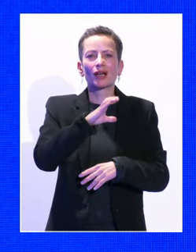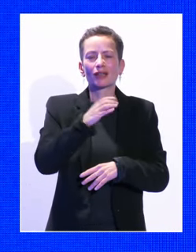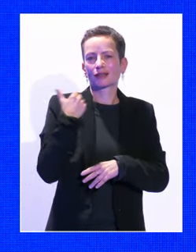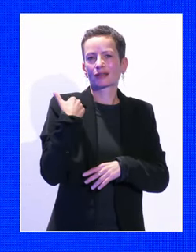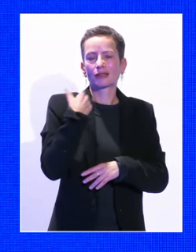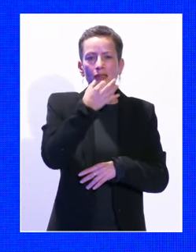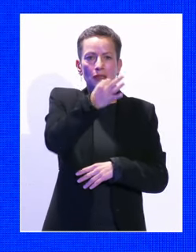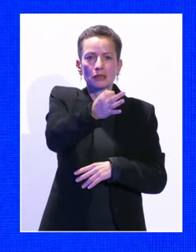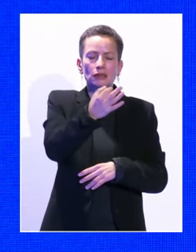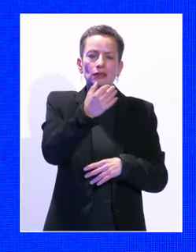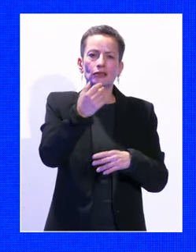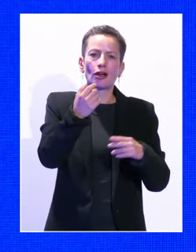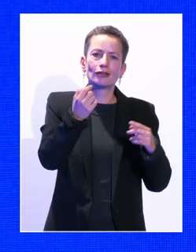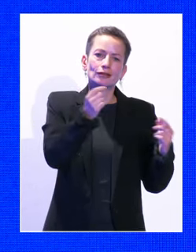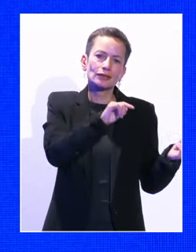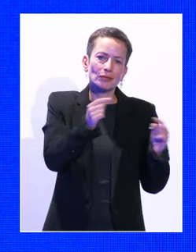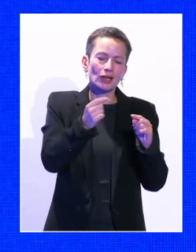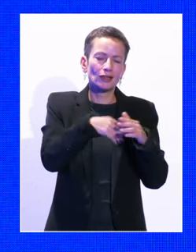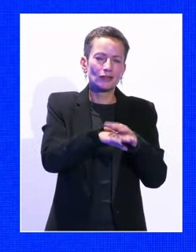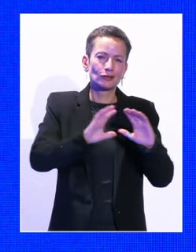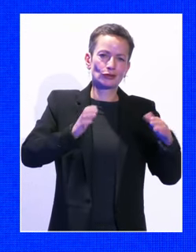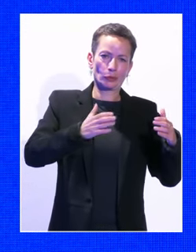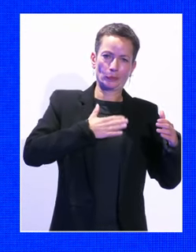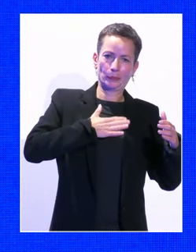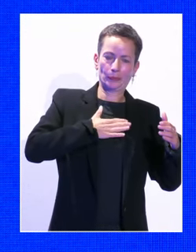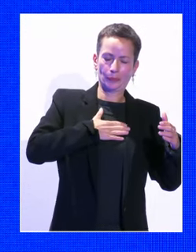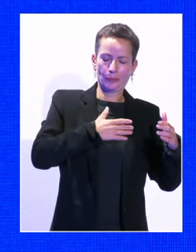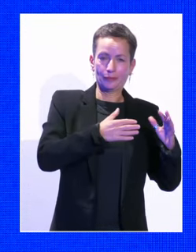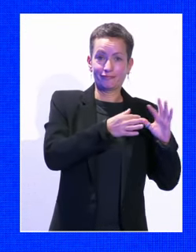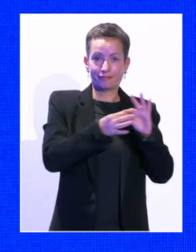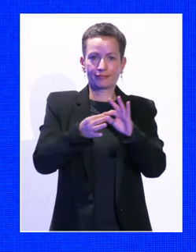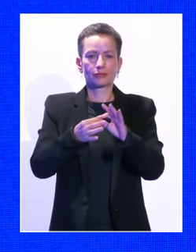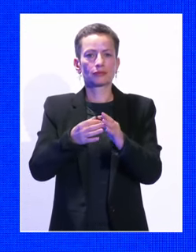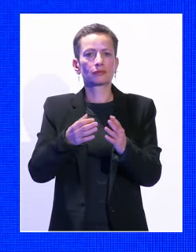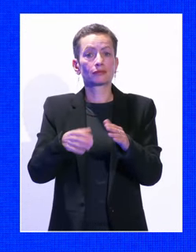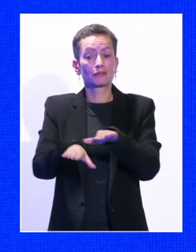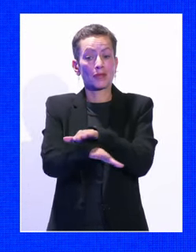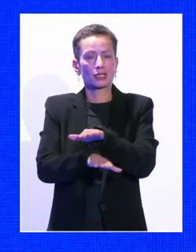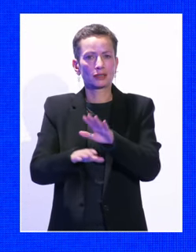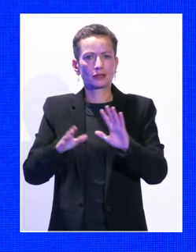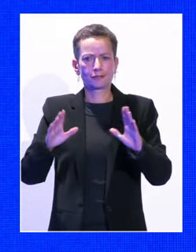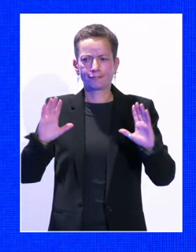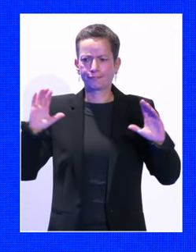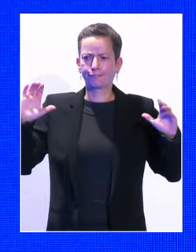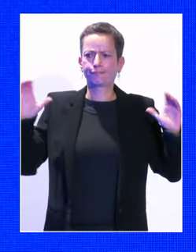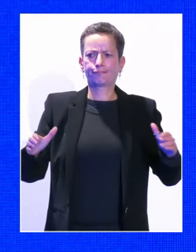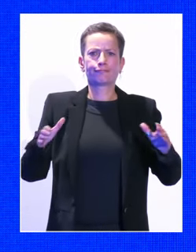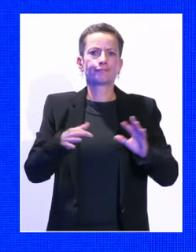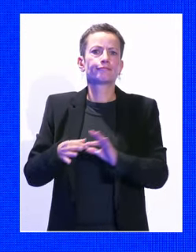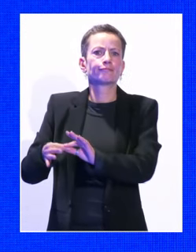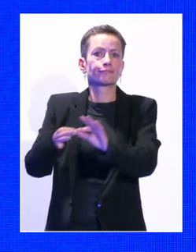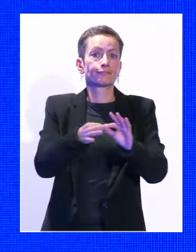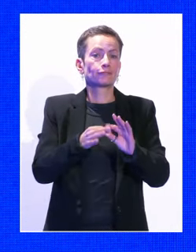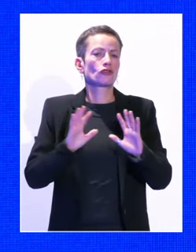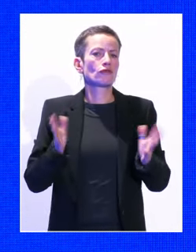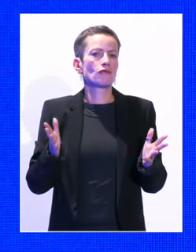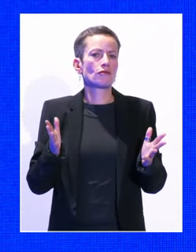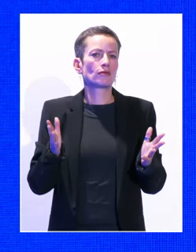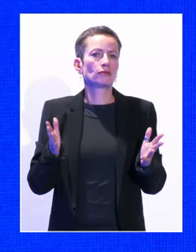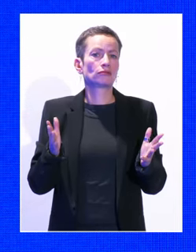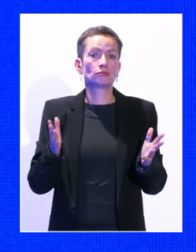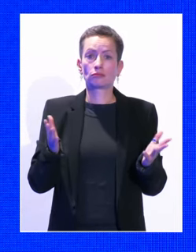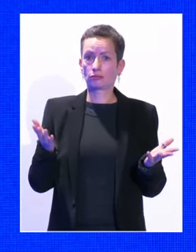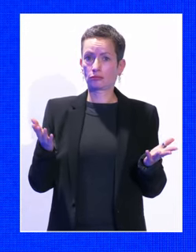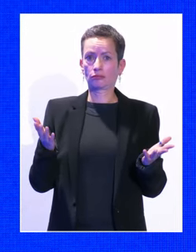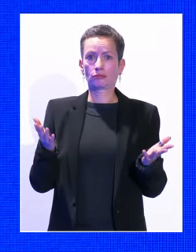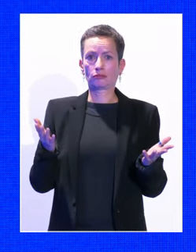évoquait au sein de notre groupe, la clé de cette unité, c'est la reconnaissance de